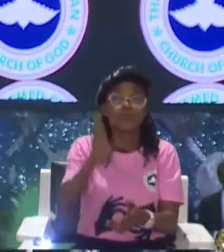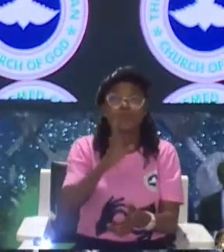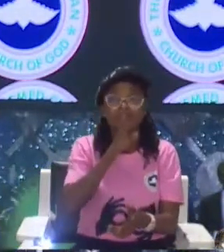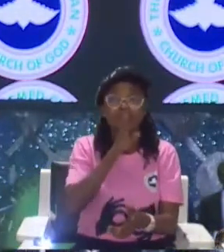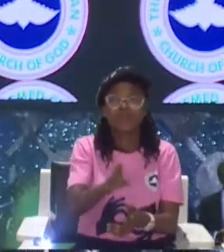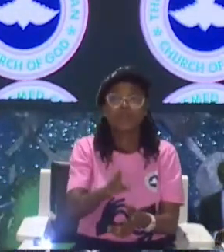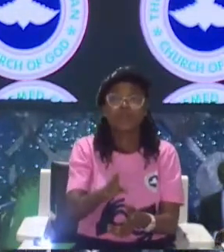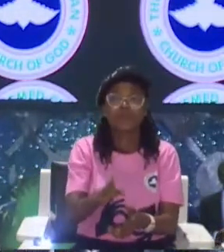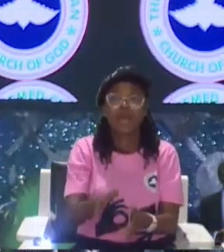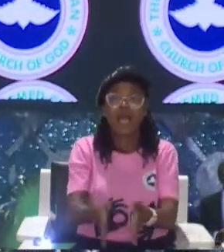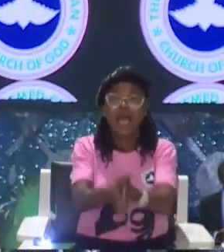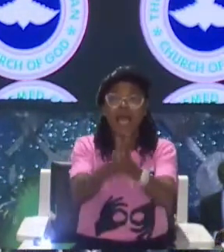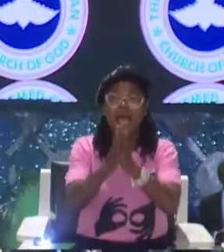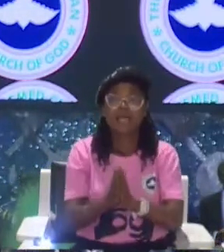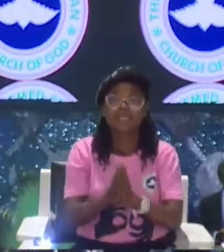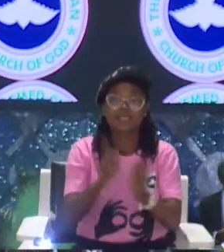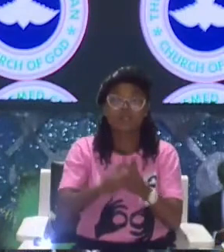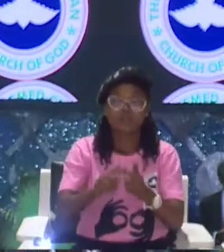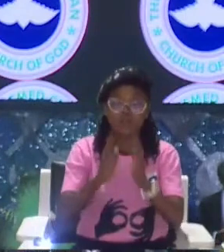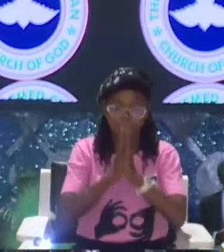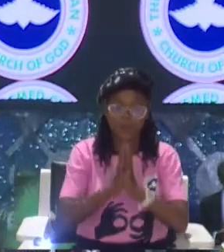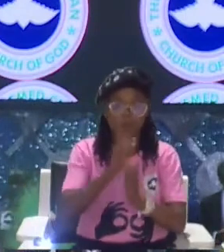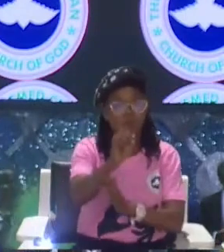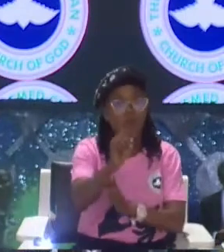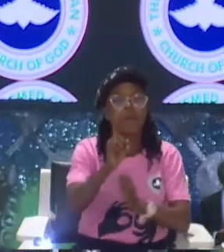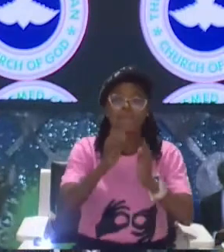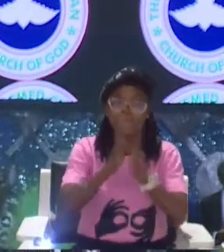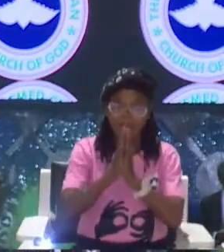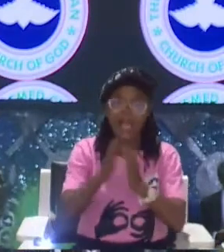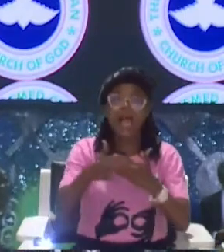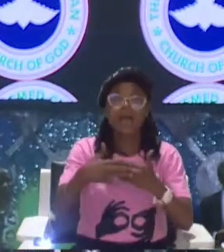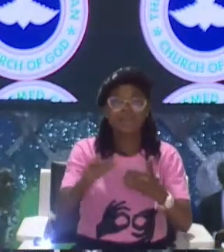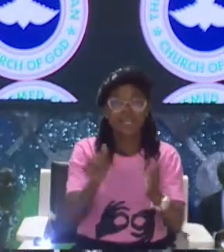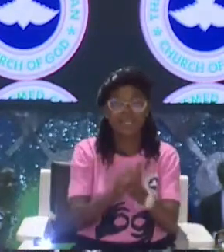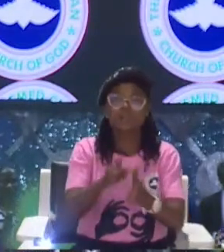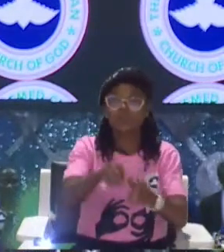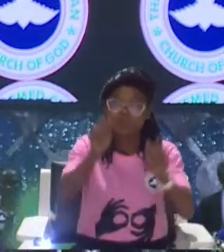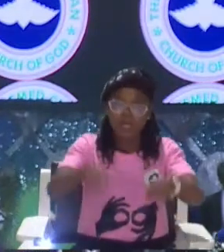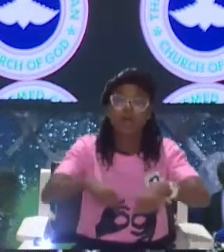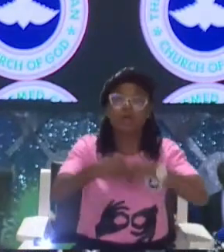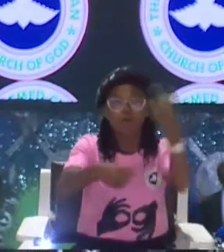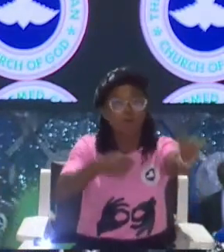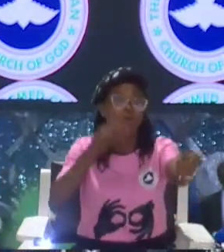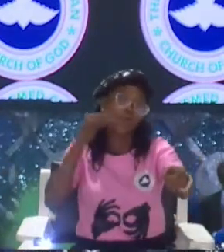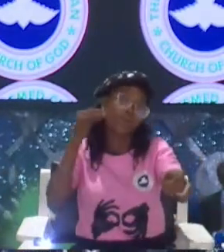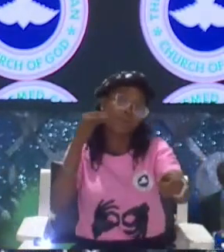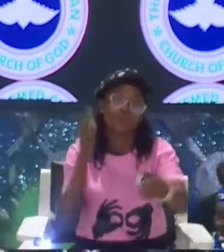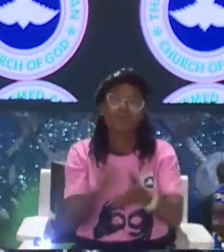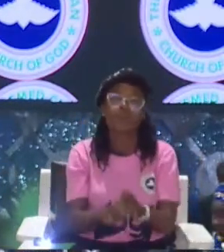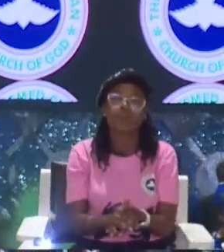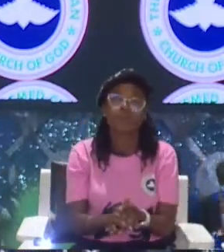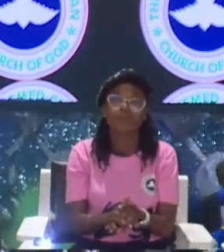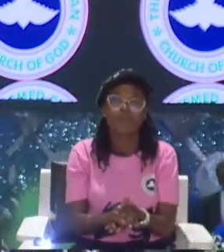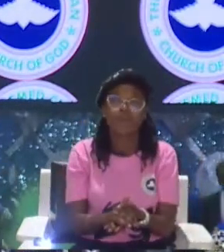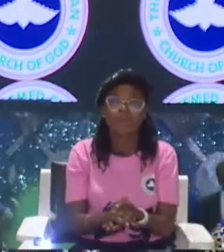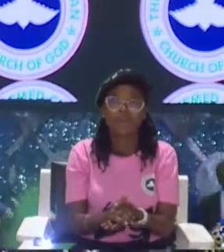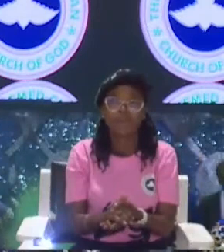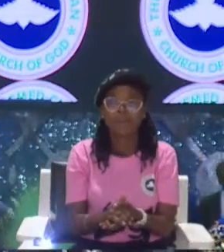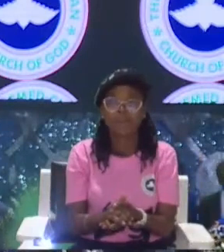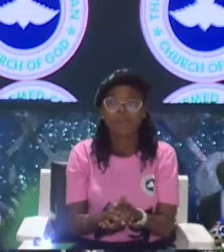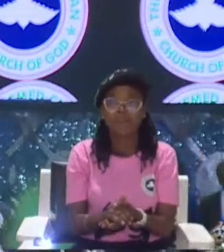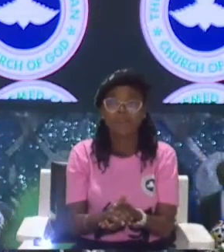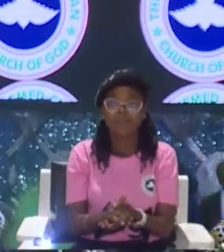you'll be asked to pray a prayer, and after that you can go home. Lẹ́yìn yẹn màá fẹ́ kí ẹ gbàdúrà, lẹ́yìn náà ẹ wá lè máa